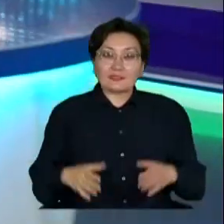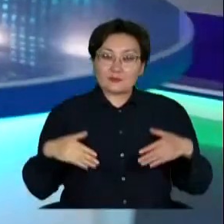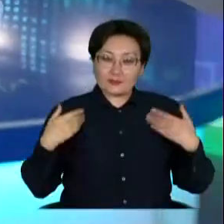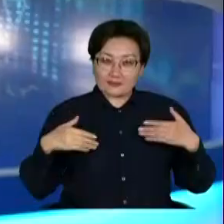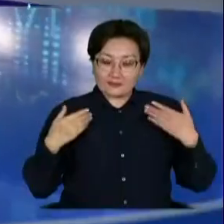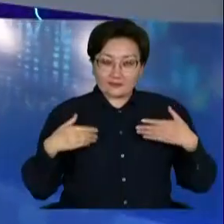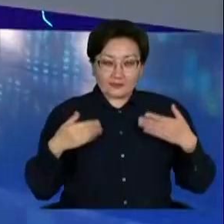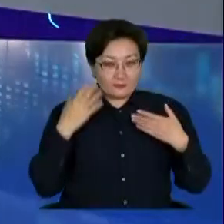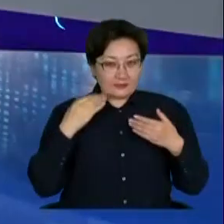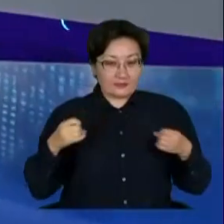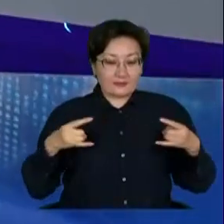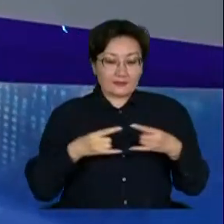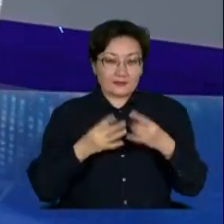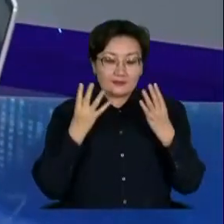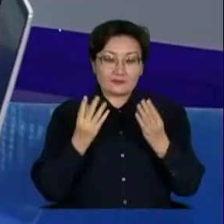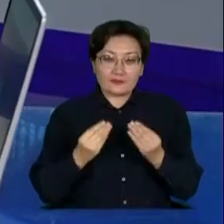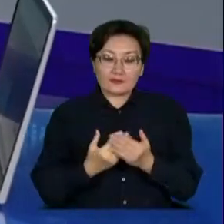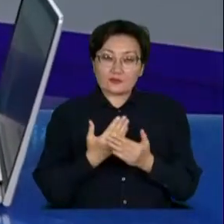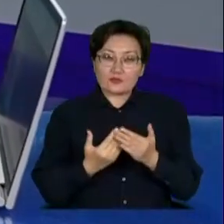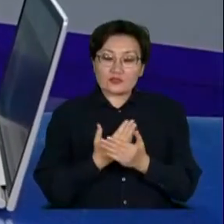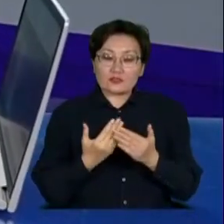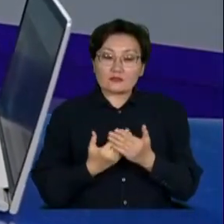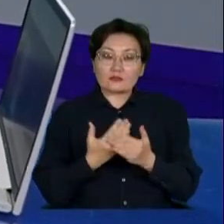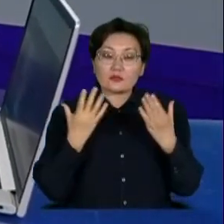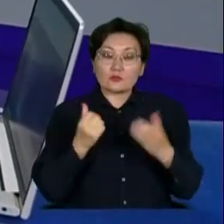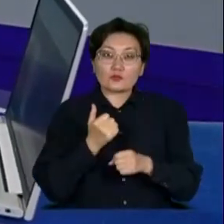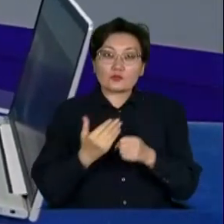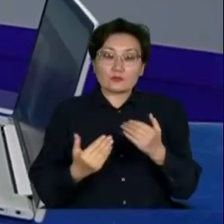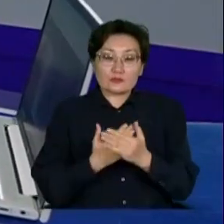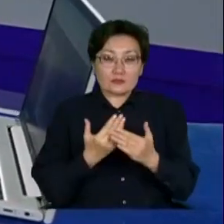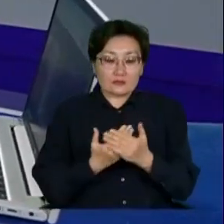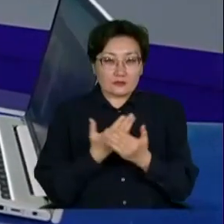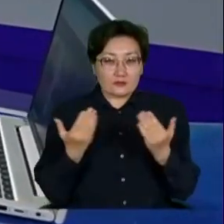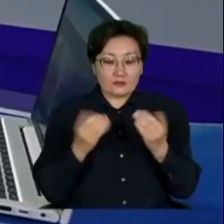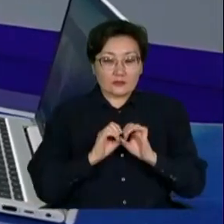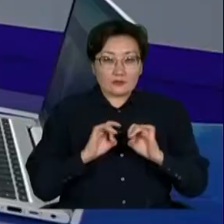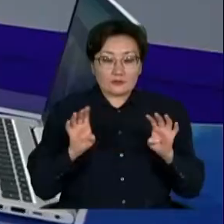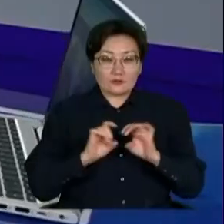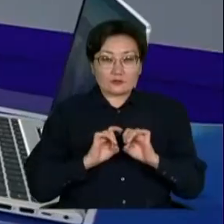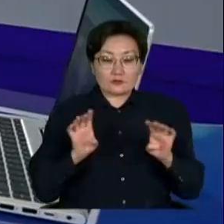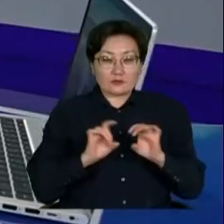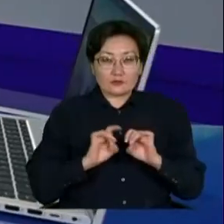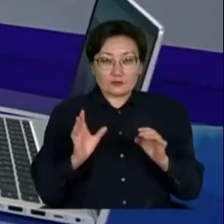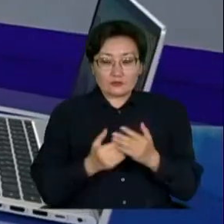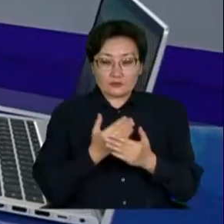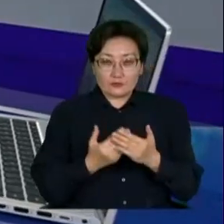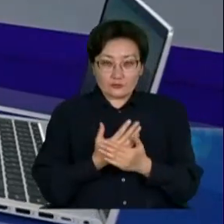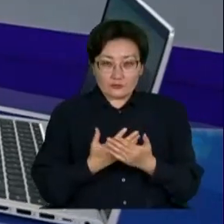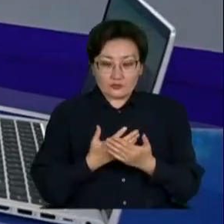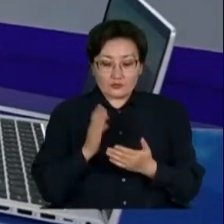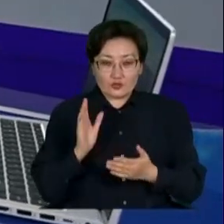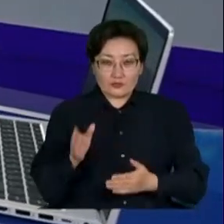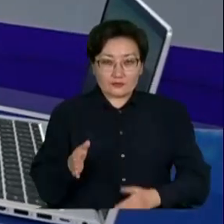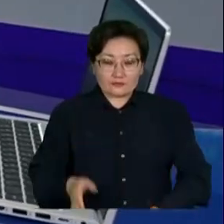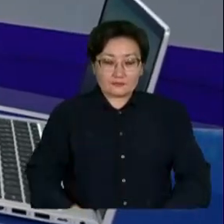Армысыздар, қадырлы көрермен, Алматы телеарнасының тікелей эфирінде күндізгі жаңалықтар. Студияда мен Аяулым Күлжігіт және әріптесім Бол-Бол Қалнұр қызы.